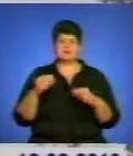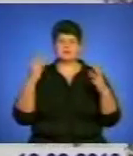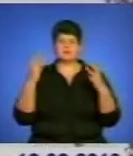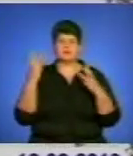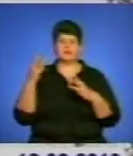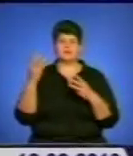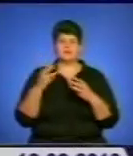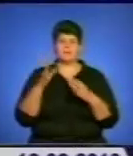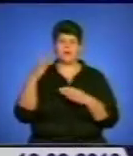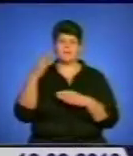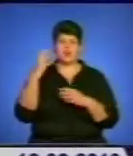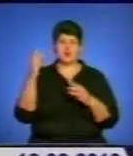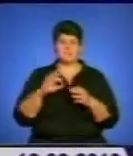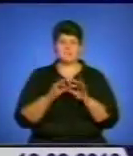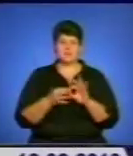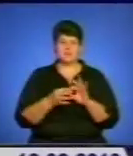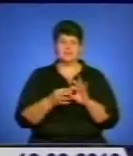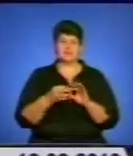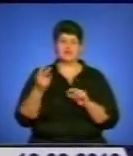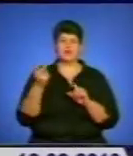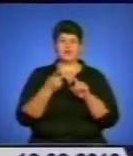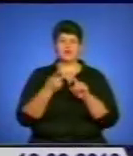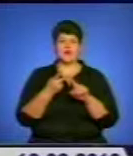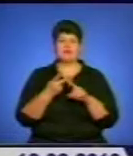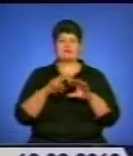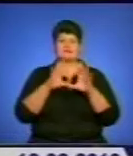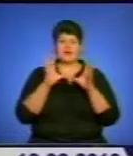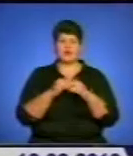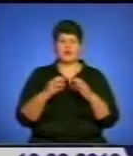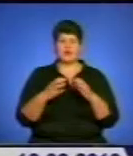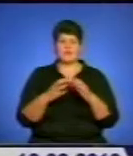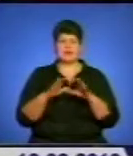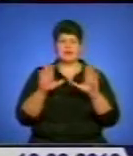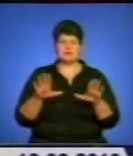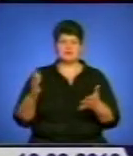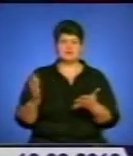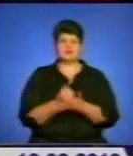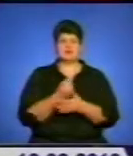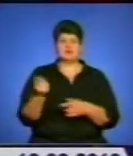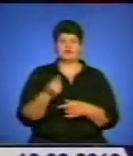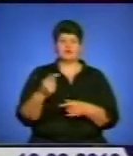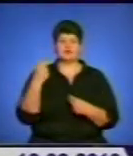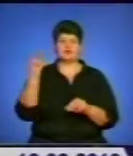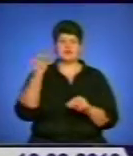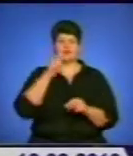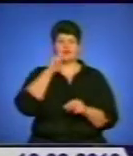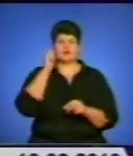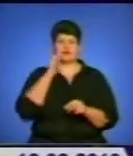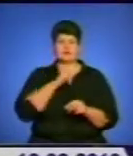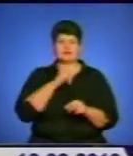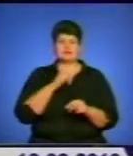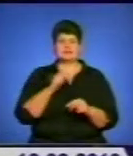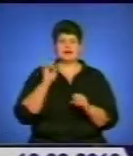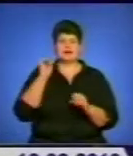олімпійців. Друге загальнокомандне місце здобули тернопільці на чемпіонаті України з гирьового спорту з